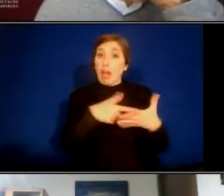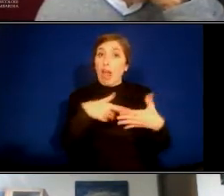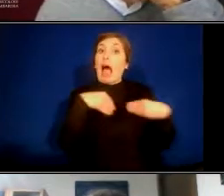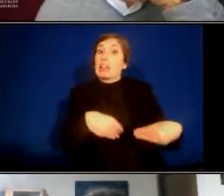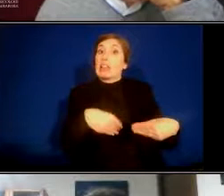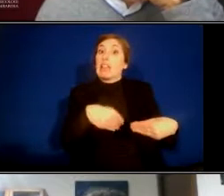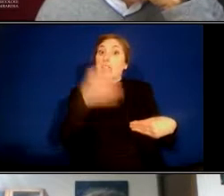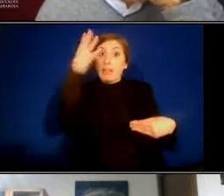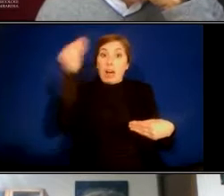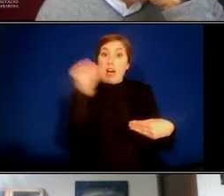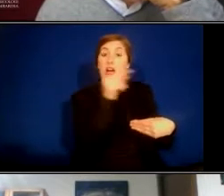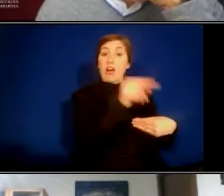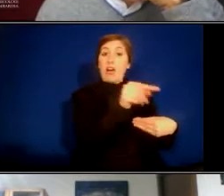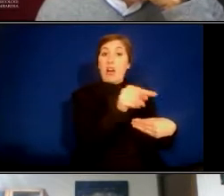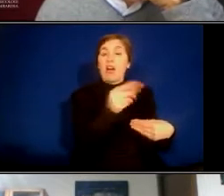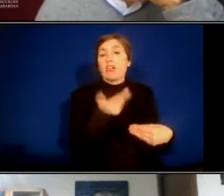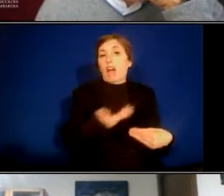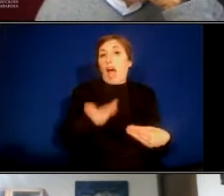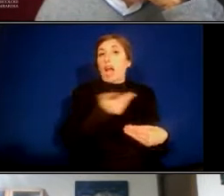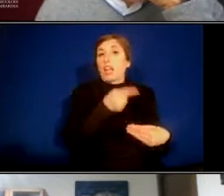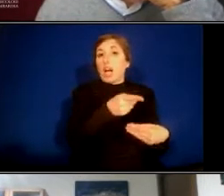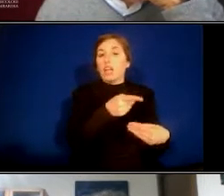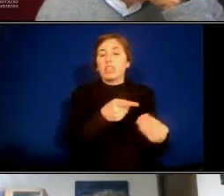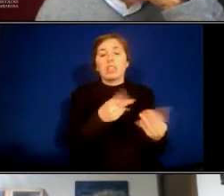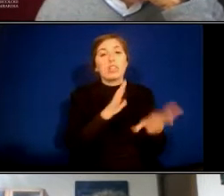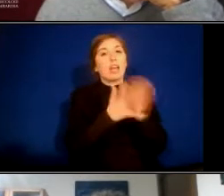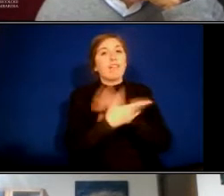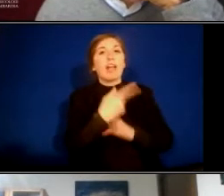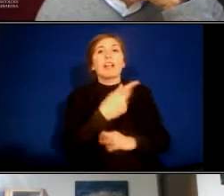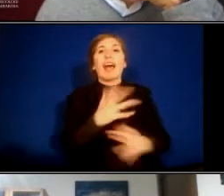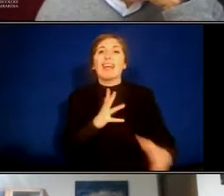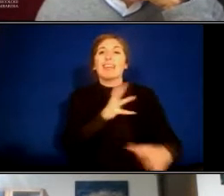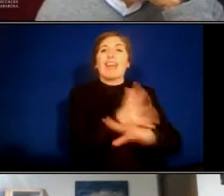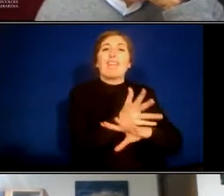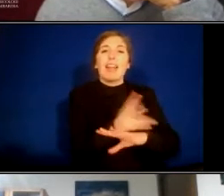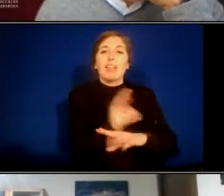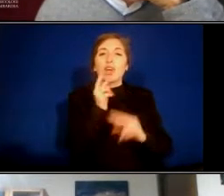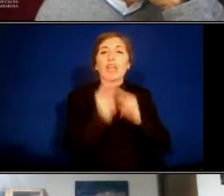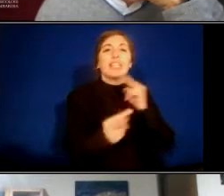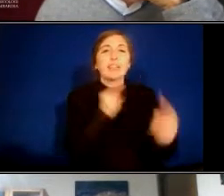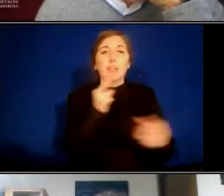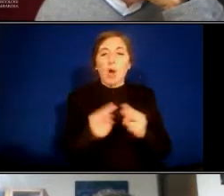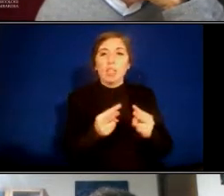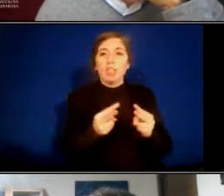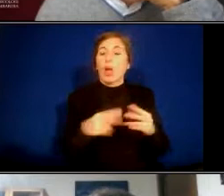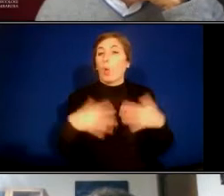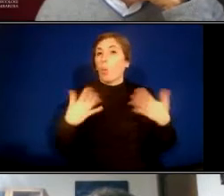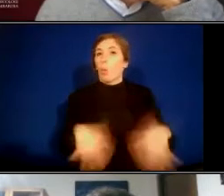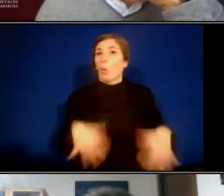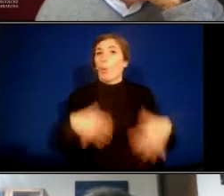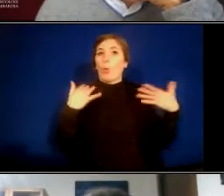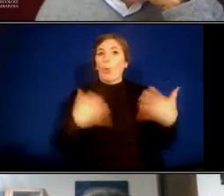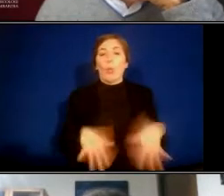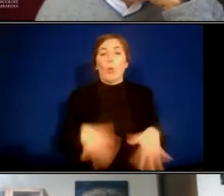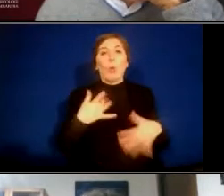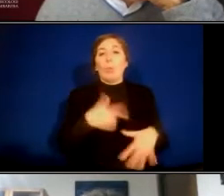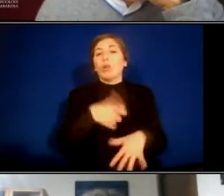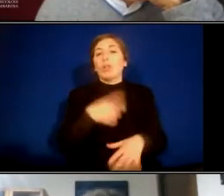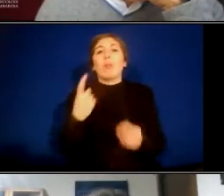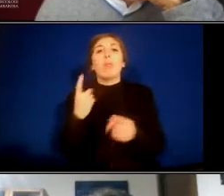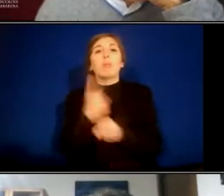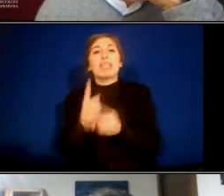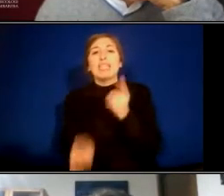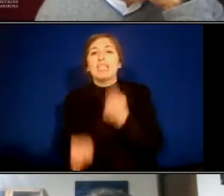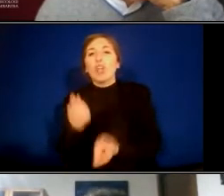qui le risposte certamente sono state, insomma, quelle relative alla risposta al bisogno attraverso i